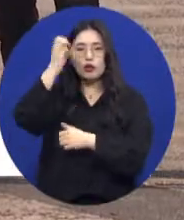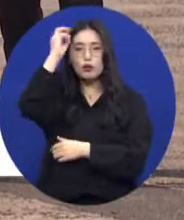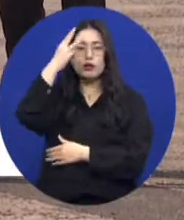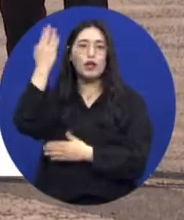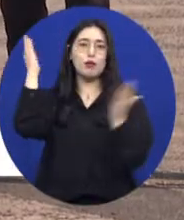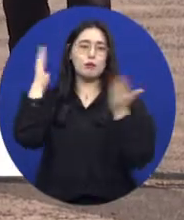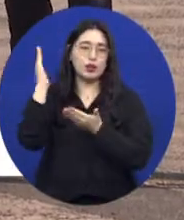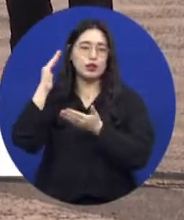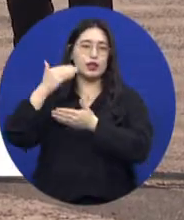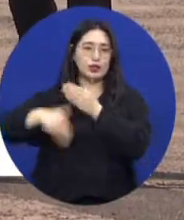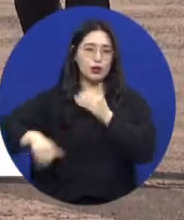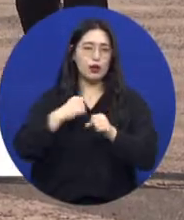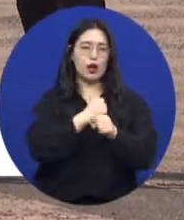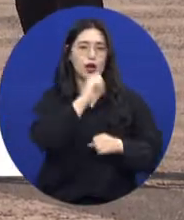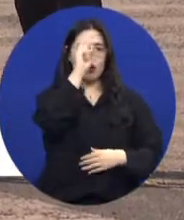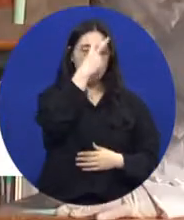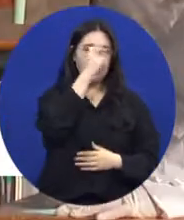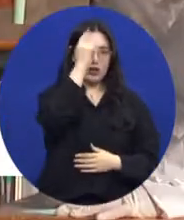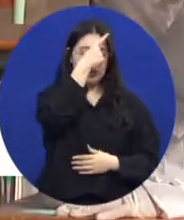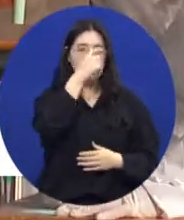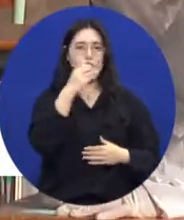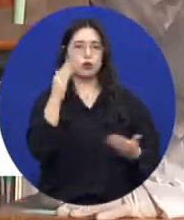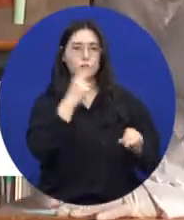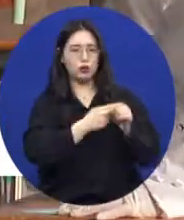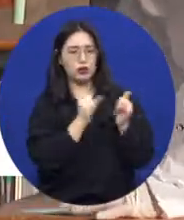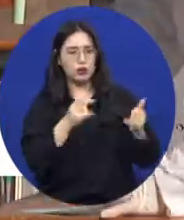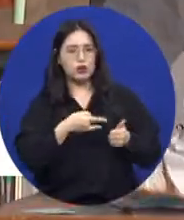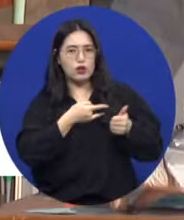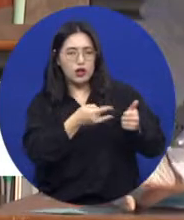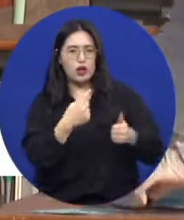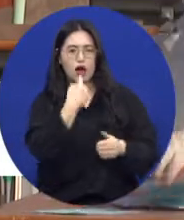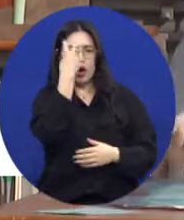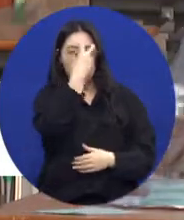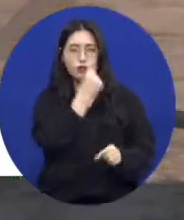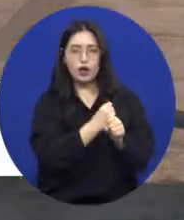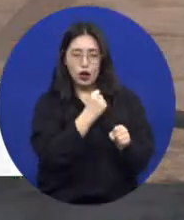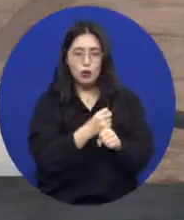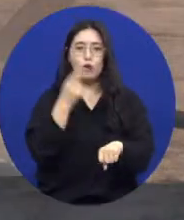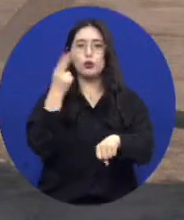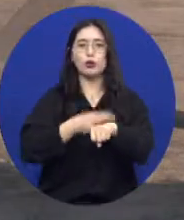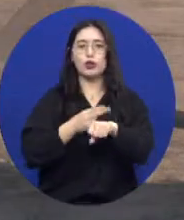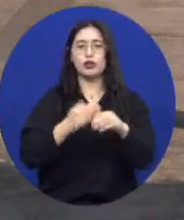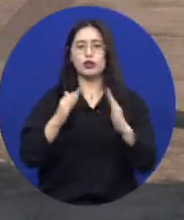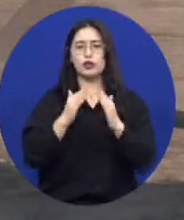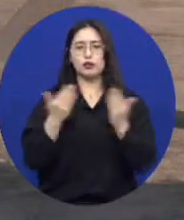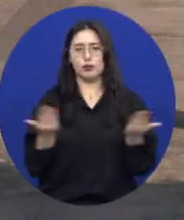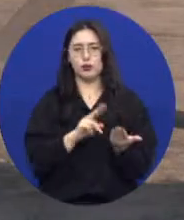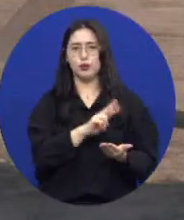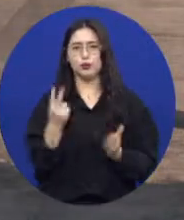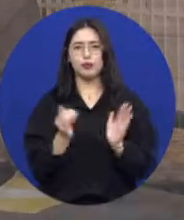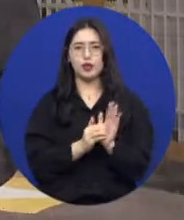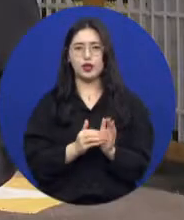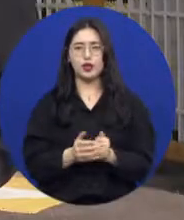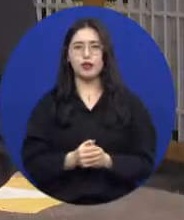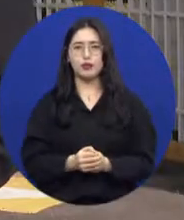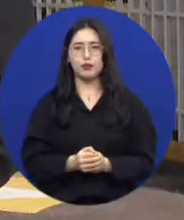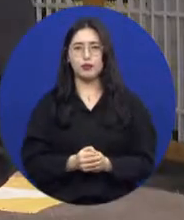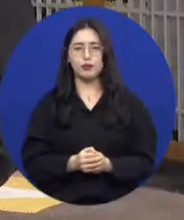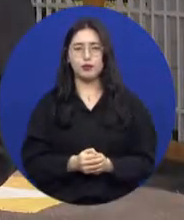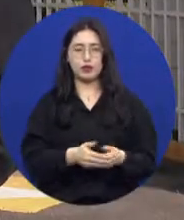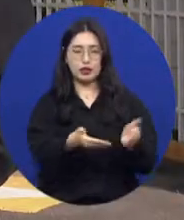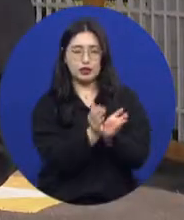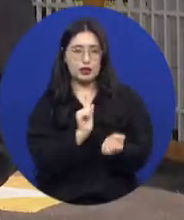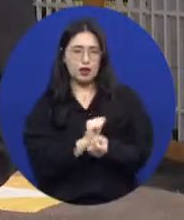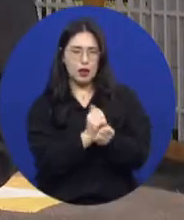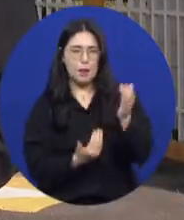학생과 교직원 400여명을 대상으로 진단 검사를 실시하고 교사들을 재택 근무 로 전환했습니다 집단